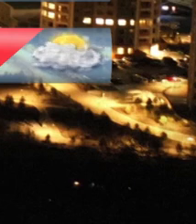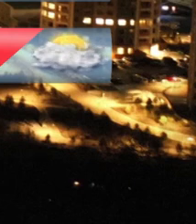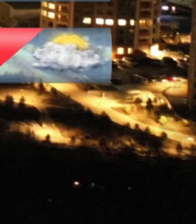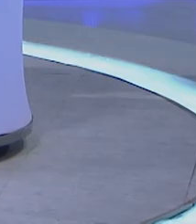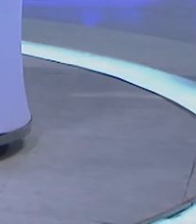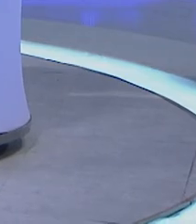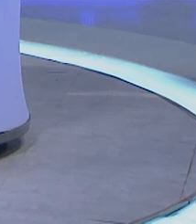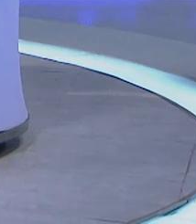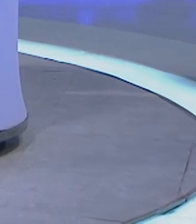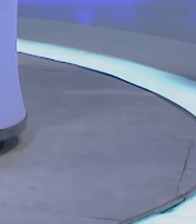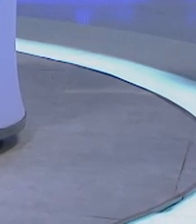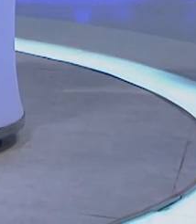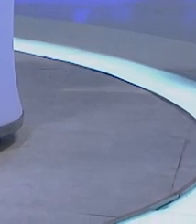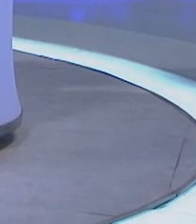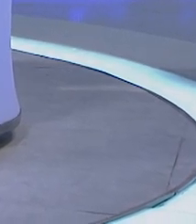баярлалаа.